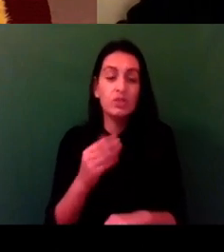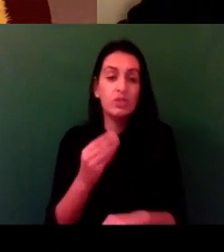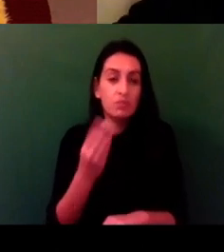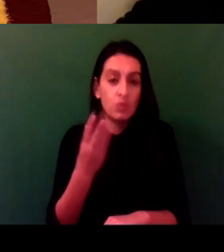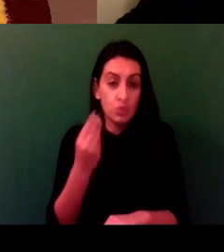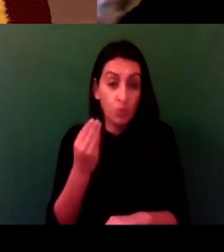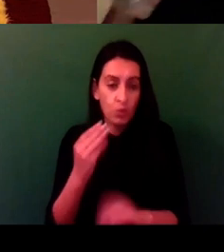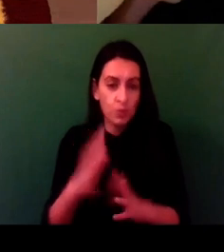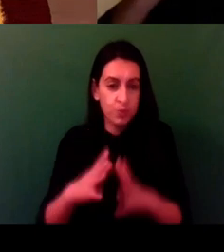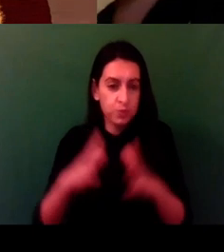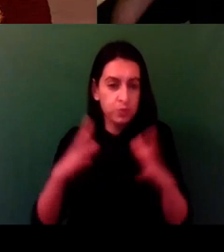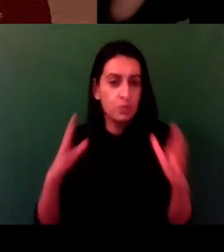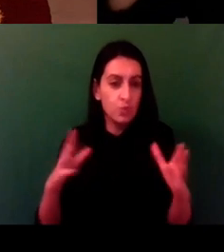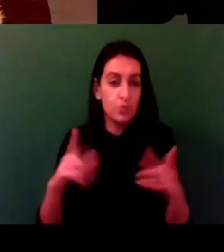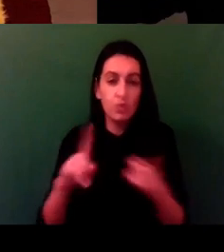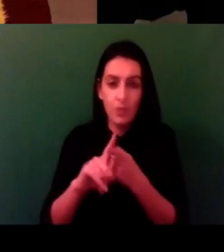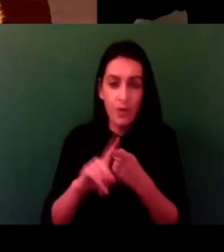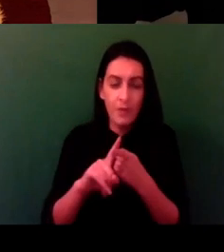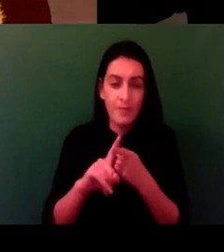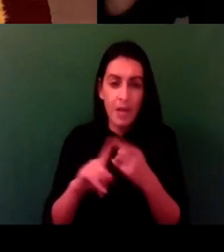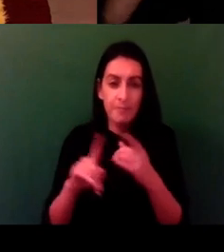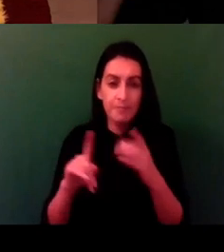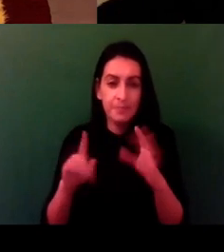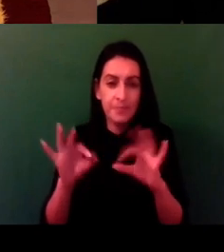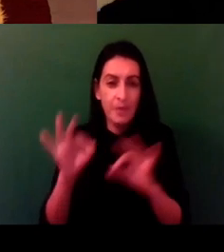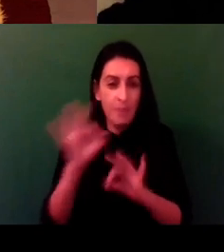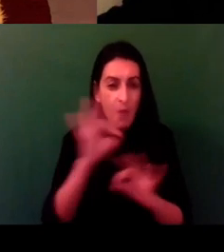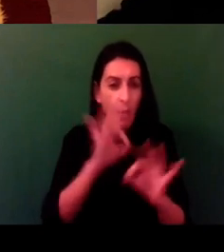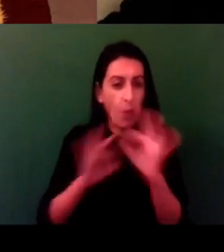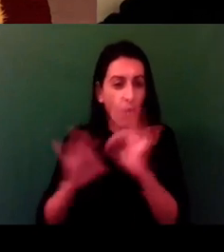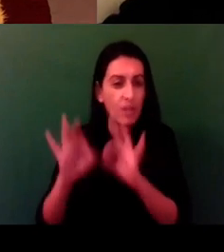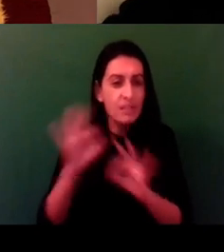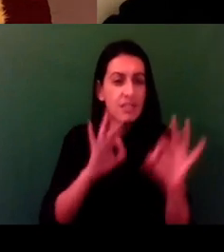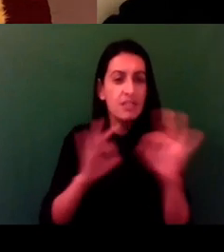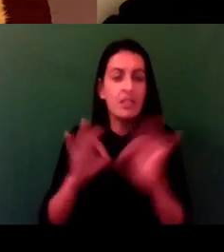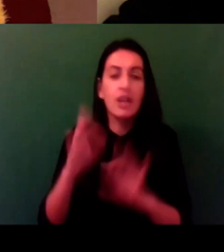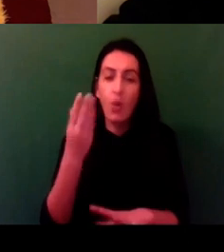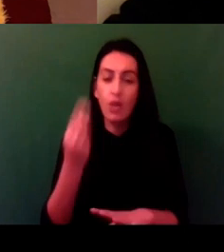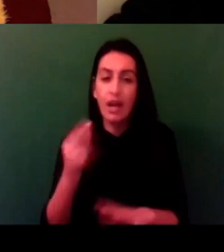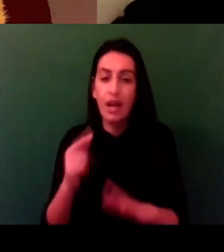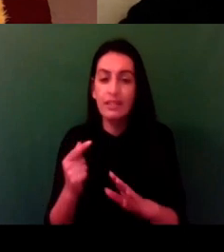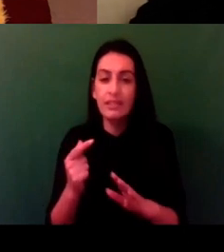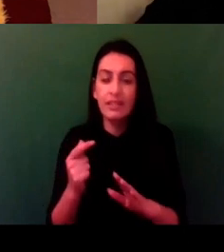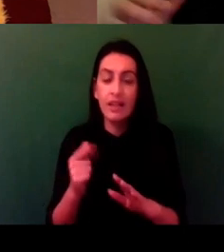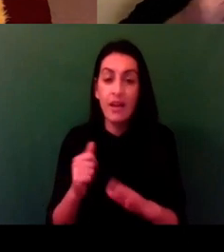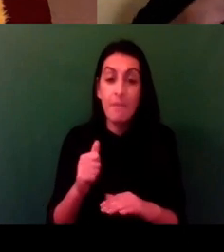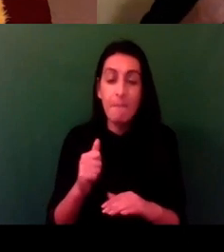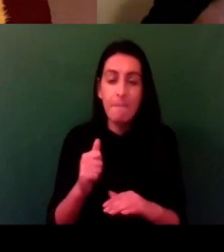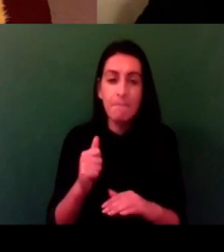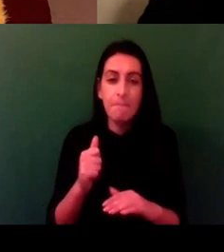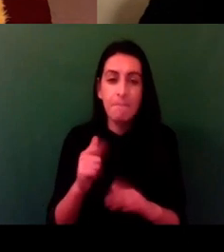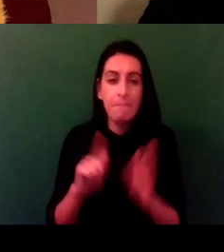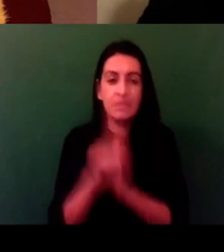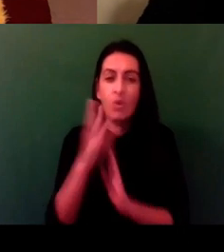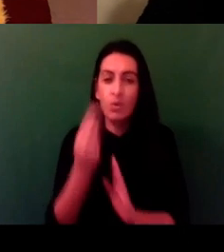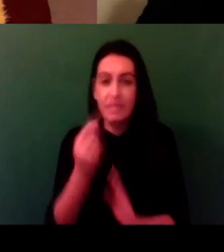Yani akademide de, sivil toplumda da, meslek örgütlü tarafında da örgütlü bir yapıdan söz ediyoruz. Ne yazık ki az önce